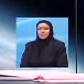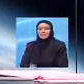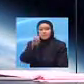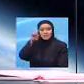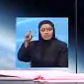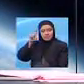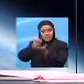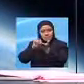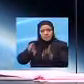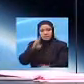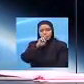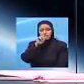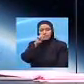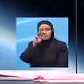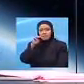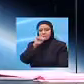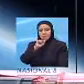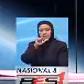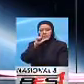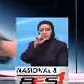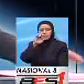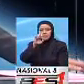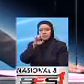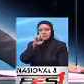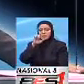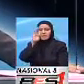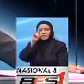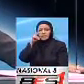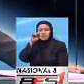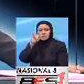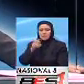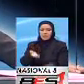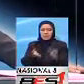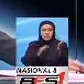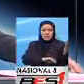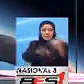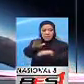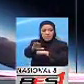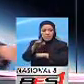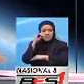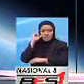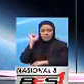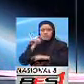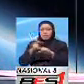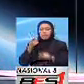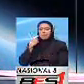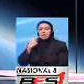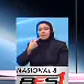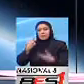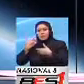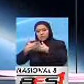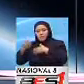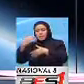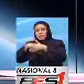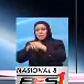Bekas wartawan RTM Alex Fernandez meninggal dunia petang semalam setelah dimasukkan ke hospital akibat tekanan darah rendah,